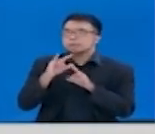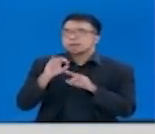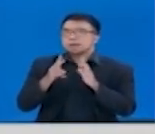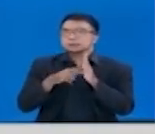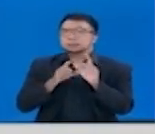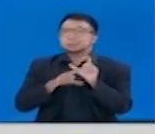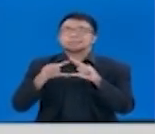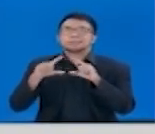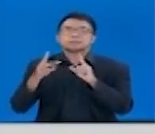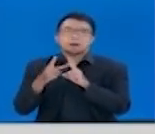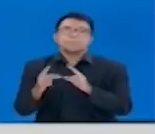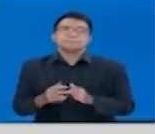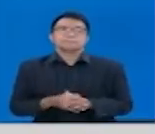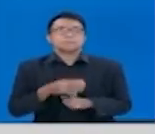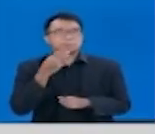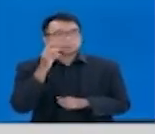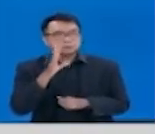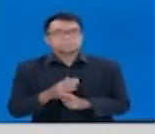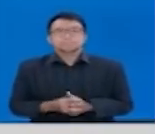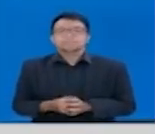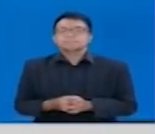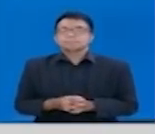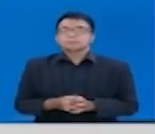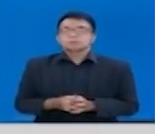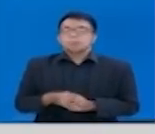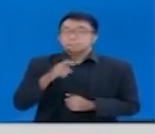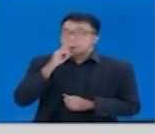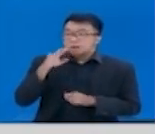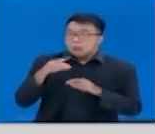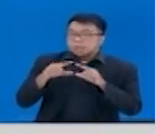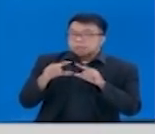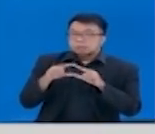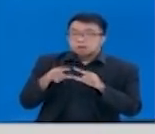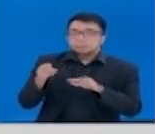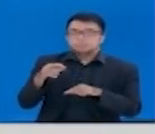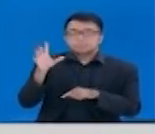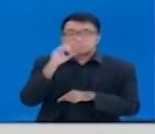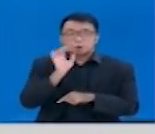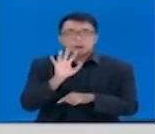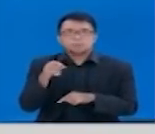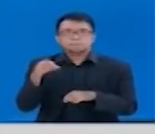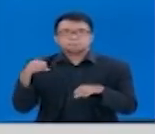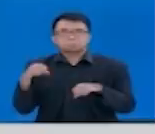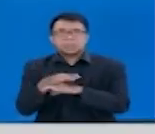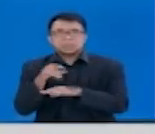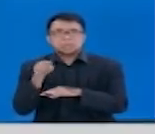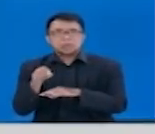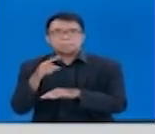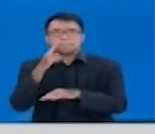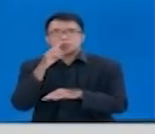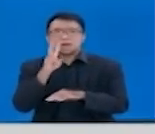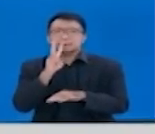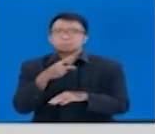siang, Mbak Dita. Baik, Pak Andri, apakah sejauh ini sudah diketahui bagaimana praktek skimming ini berjalan beserta pelakunya, Pak, sudah